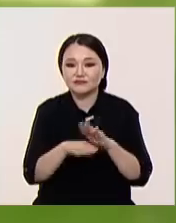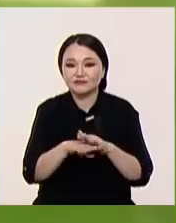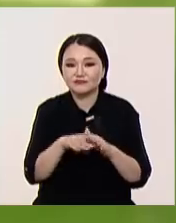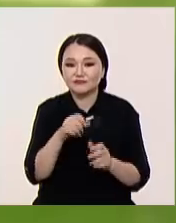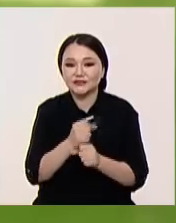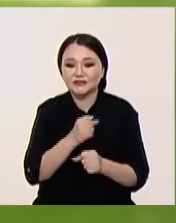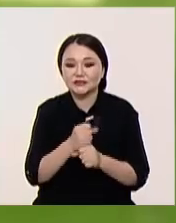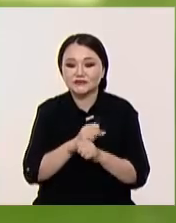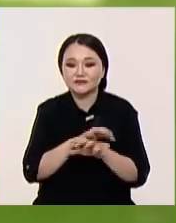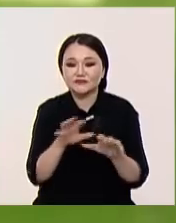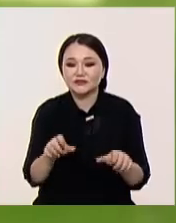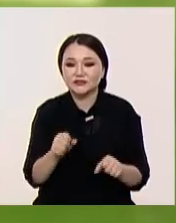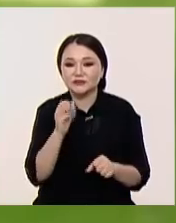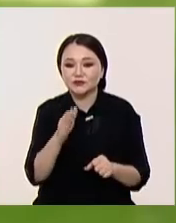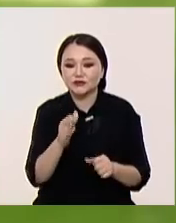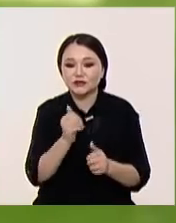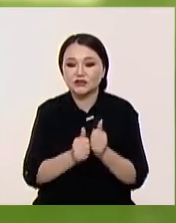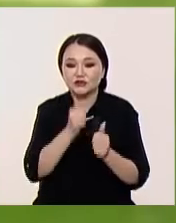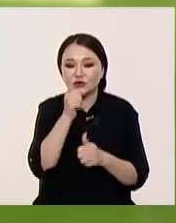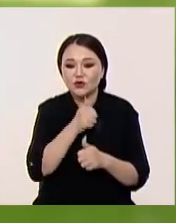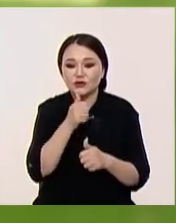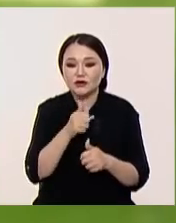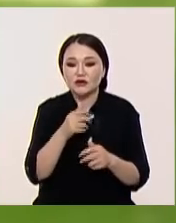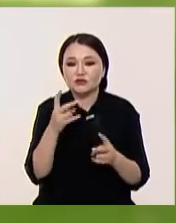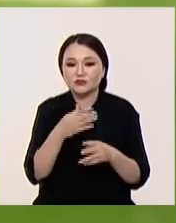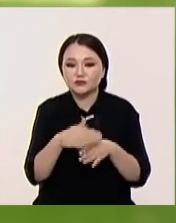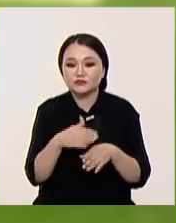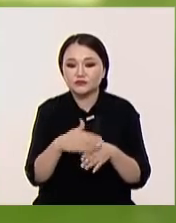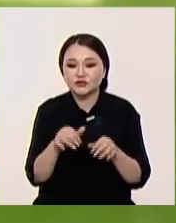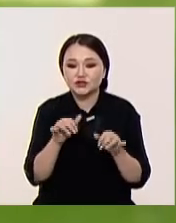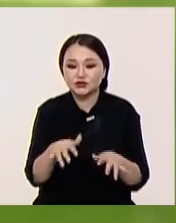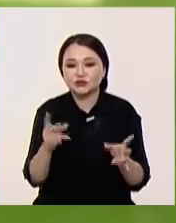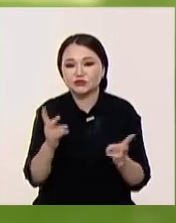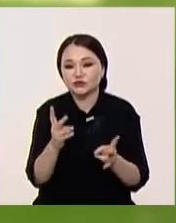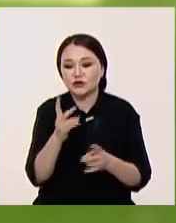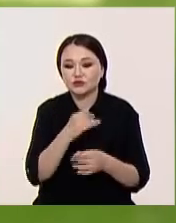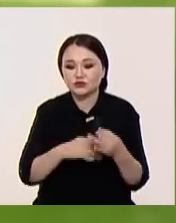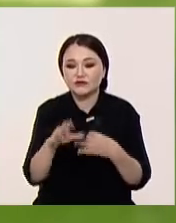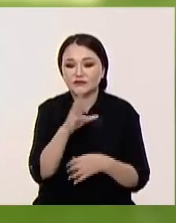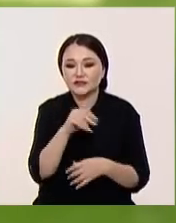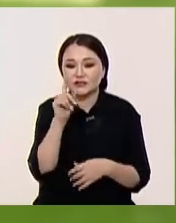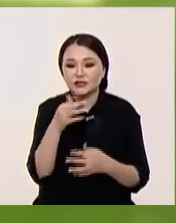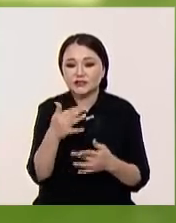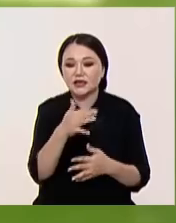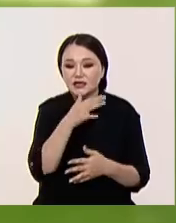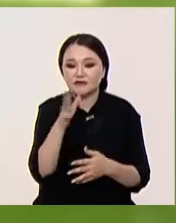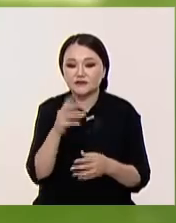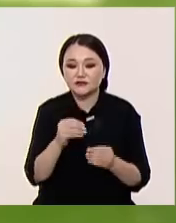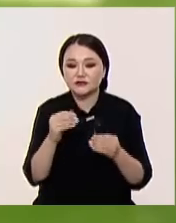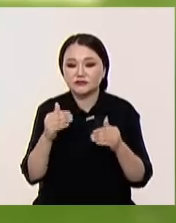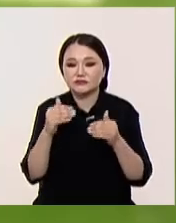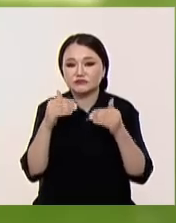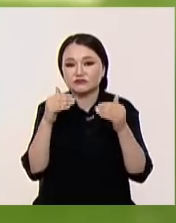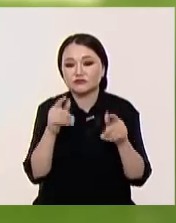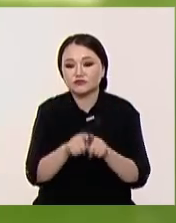Халық. Жыл сайын шешім қабылдау арқылы жүзеге асырған дұрыс деп ойлаймын. Үлкен бәрі біледі, ол бірнеше жылдан кейін бәрі өсетінін, сондықтан